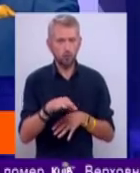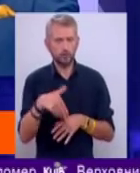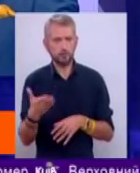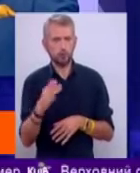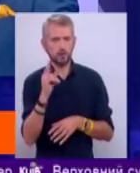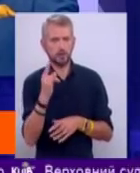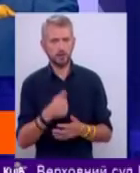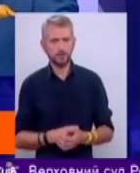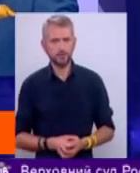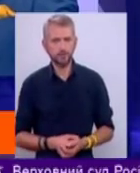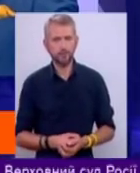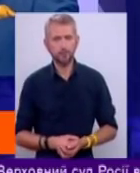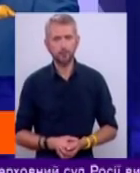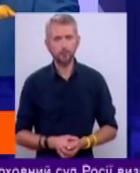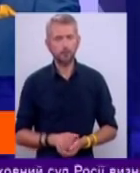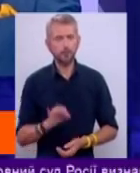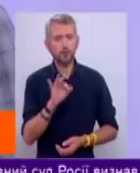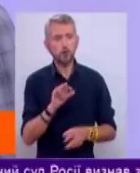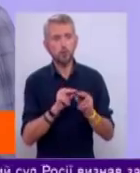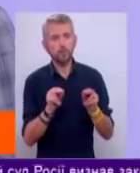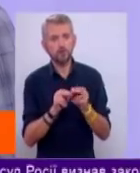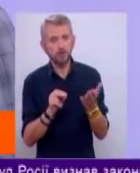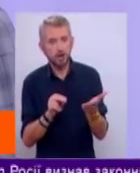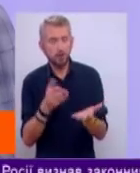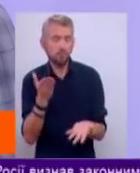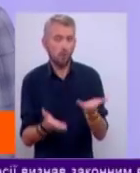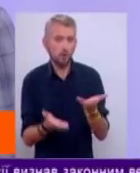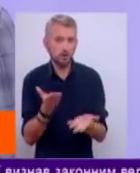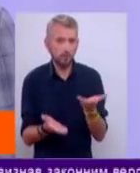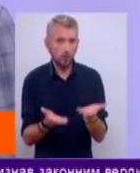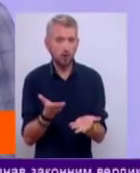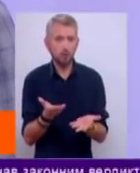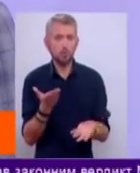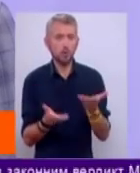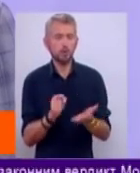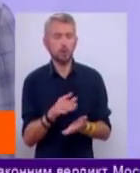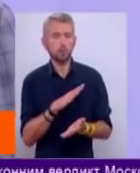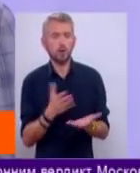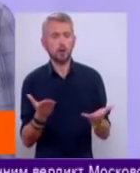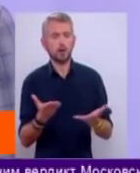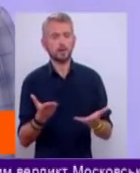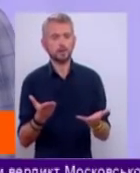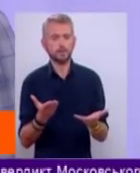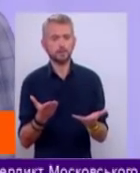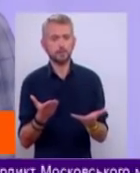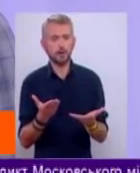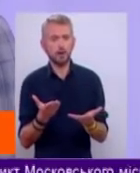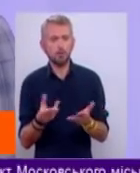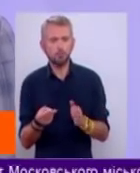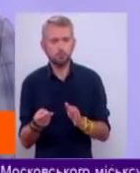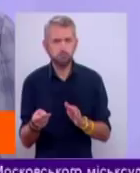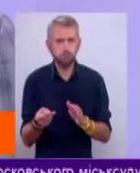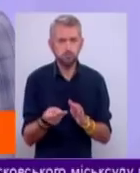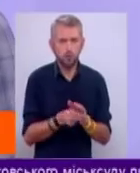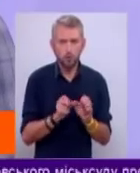дитини. Щодо вчителя, можливо, знаєте, можливо, була якась там, не знаю, провокативна ситуація.